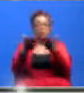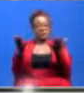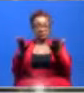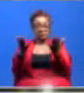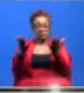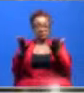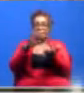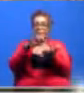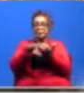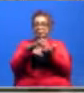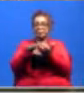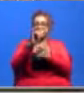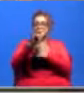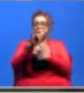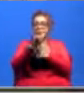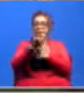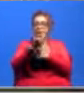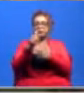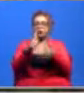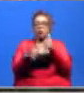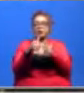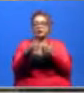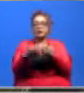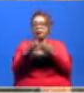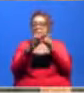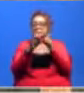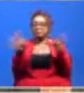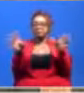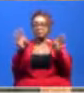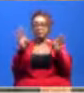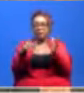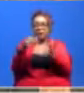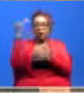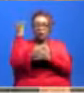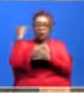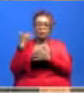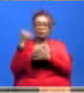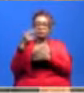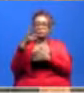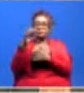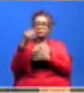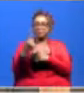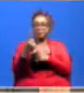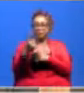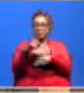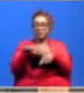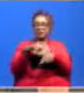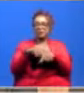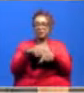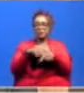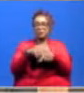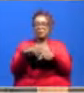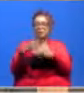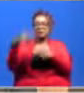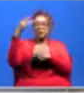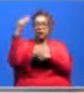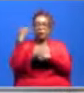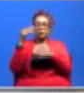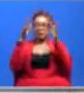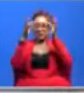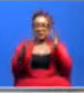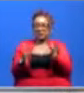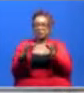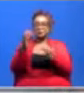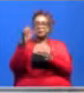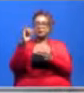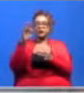ya talaka yao ilitupiliwa mbali na koti mwaka 2021 baada ya mahakama ya juu kuamua kwamba